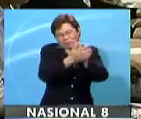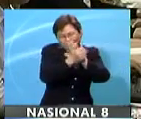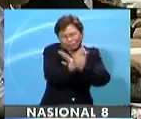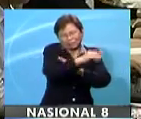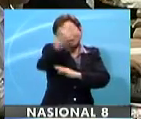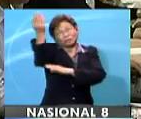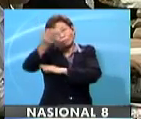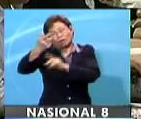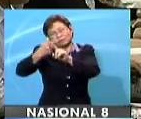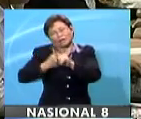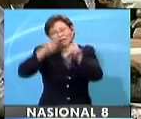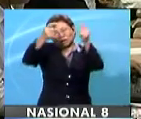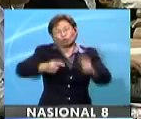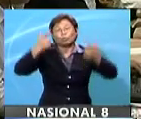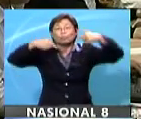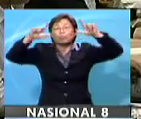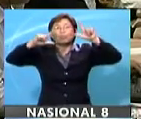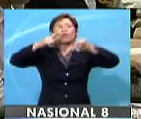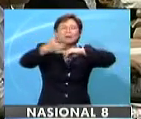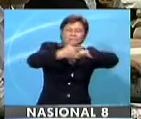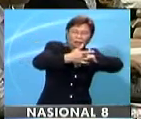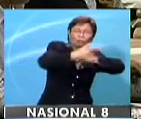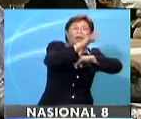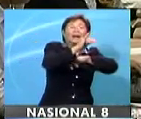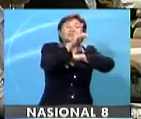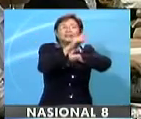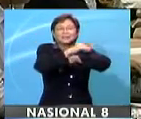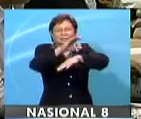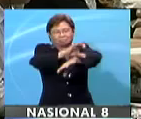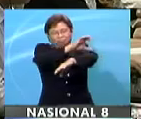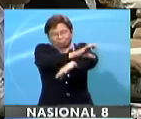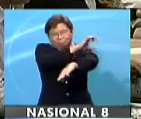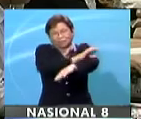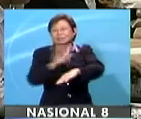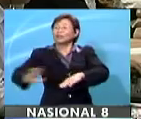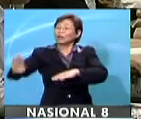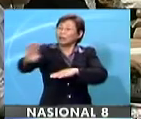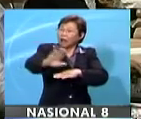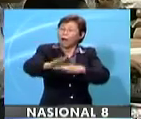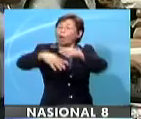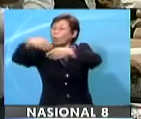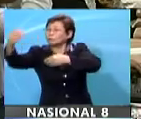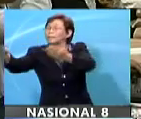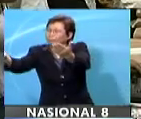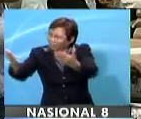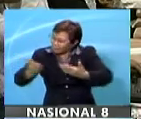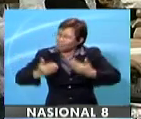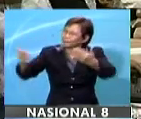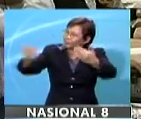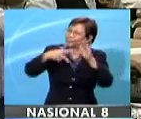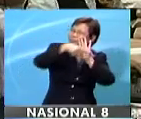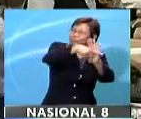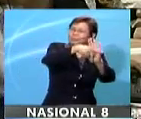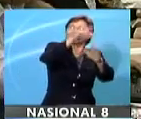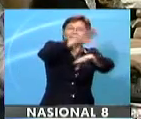juga ceramah daripada barisan tokoh terkenal dalam industri teknologi dan pendigitalan. Dan kepada anda di luar sana, datanglah beramai-ramai ke pameran